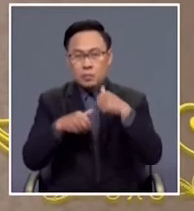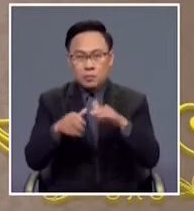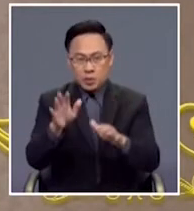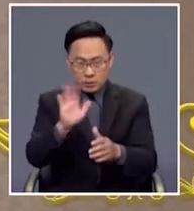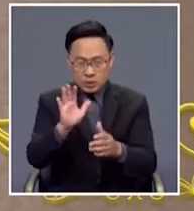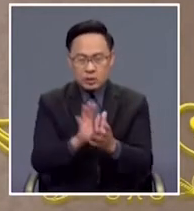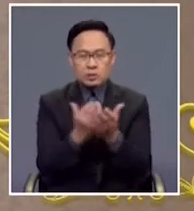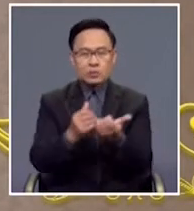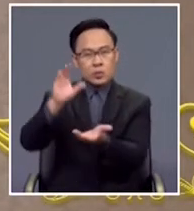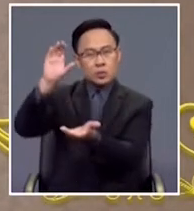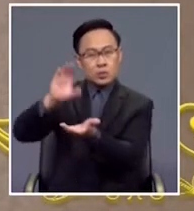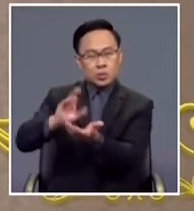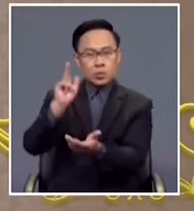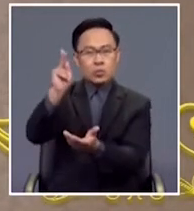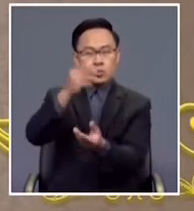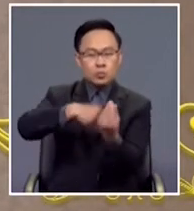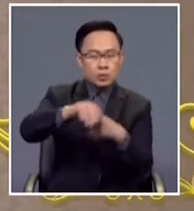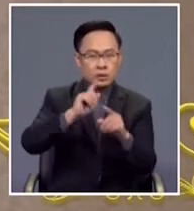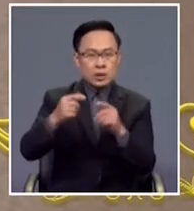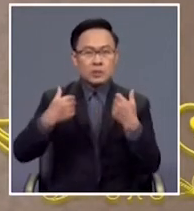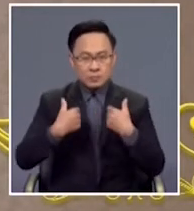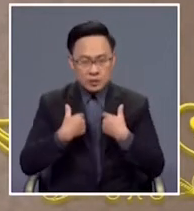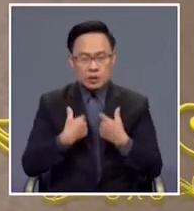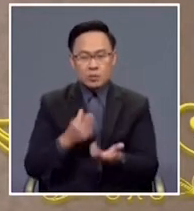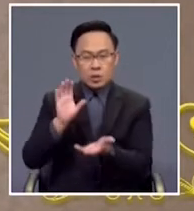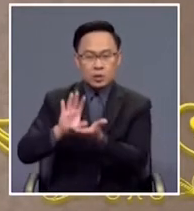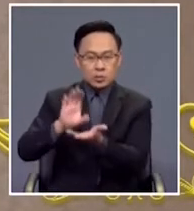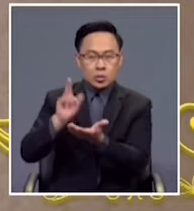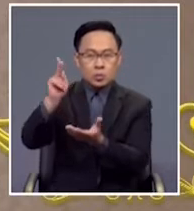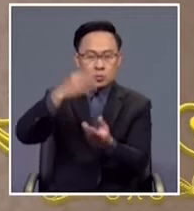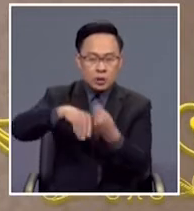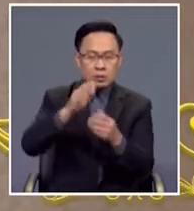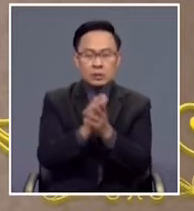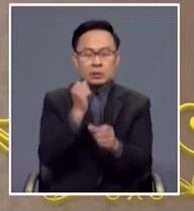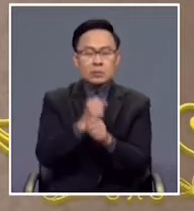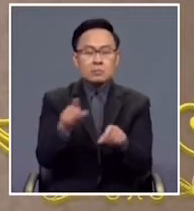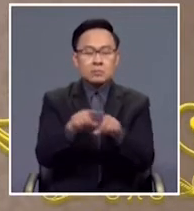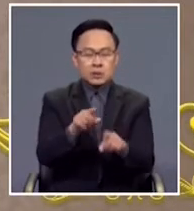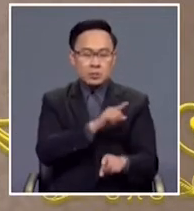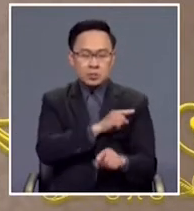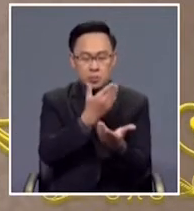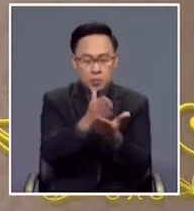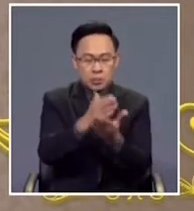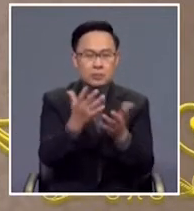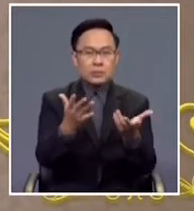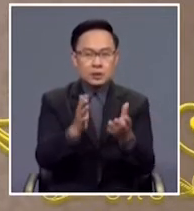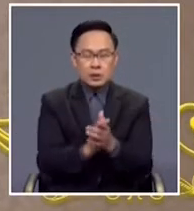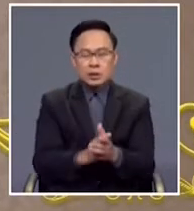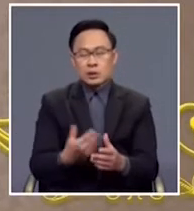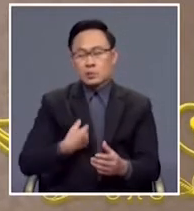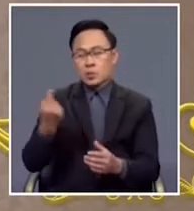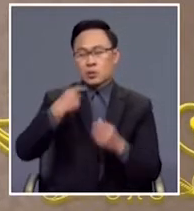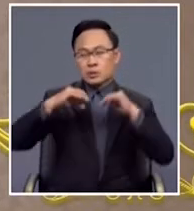การจัดตั้งกองทุนให้กู้ไปให้เครดิตไปก็ยังใช้เกินตัวอยู่ยังคงประพฤติเหมือนเดิมหนี้สินก็มากขึ้นกว่าเดิมกลับมาโทษรัฐบา